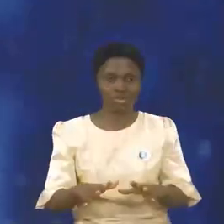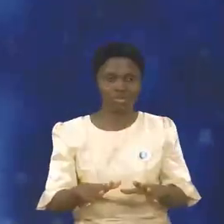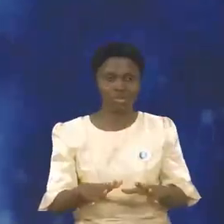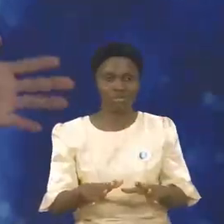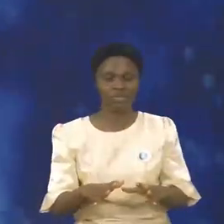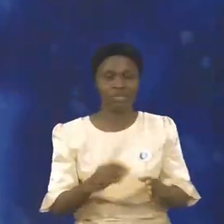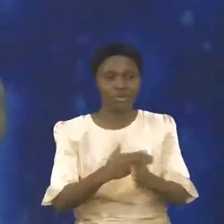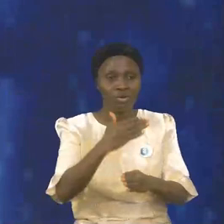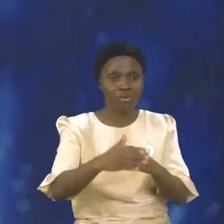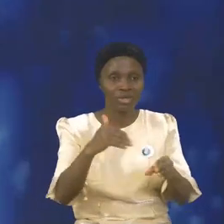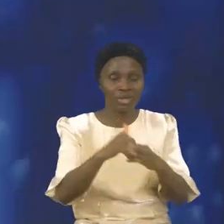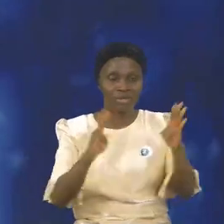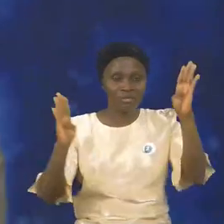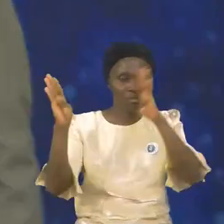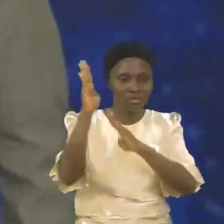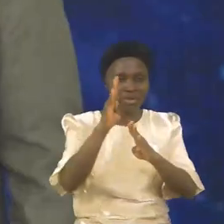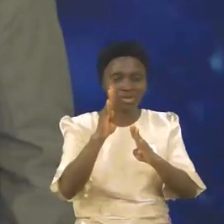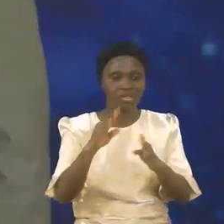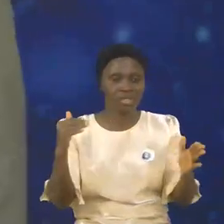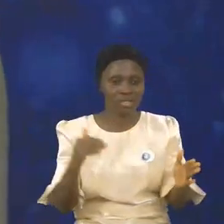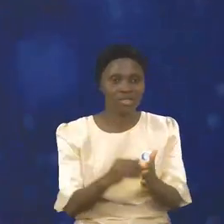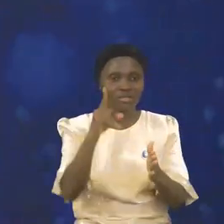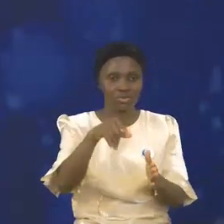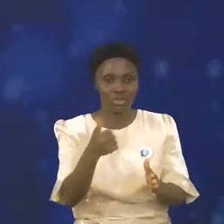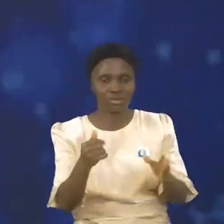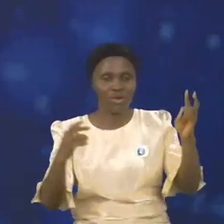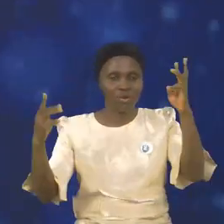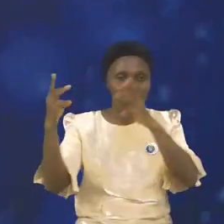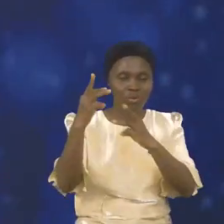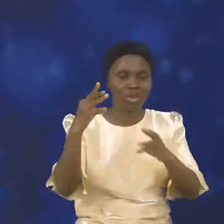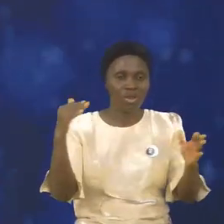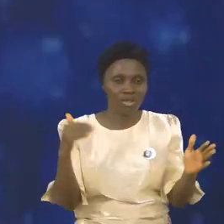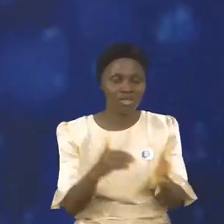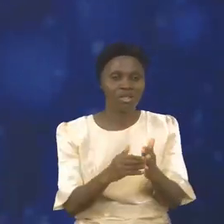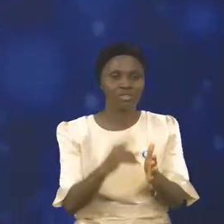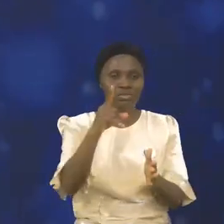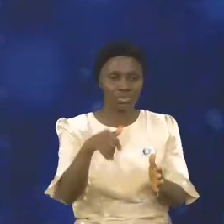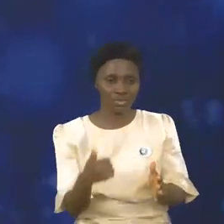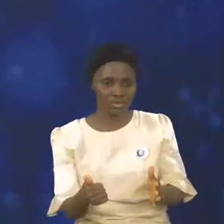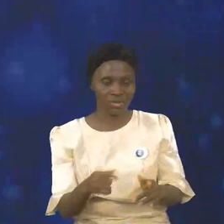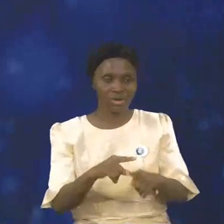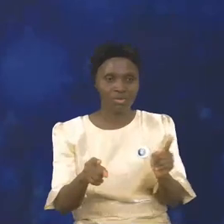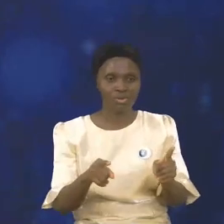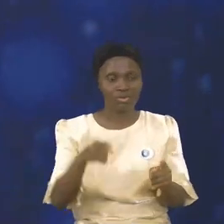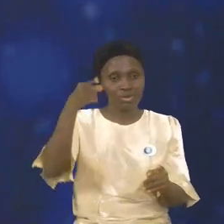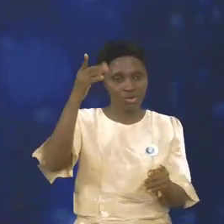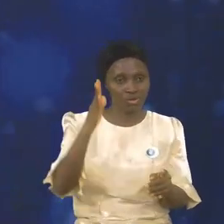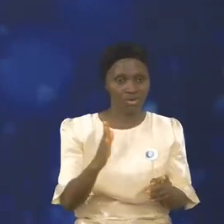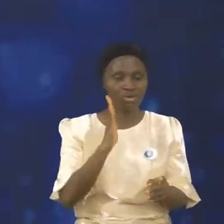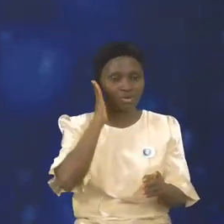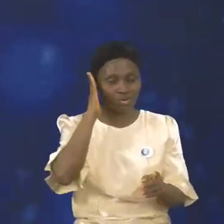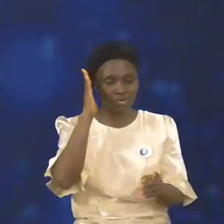comme grande les grandes eaux les nations seront en conflit l'une contre